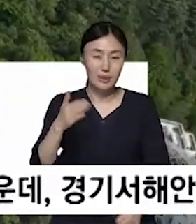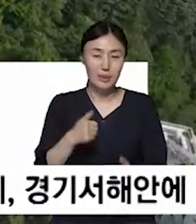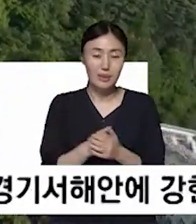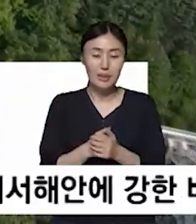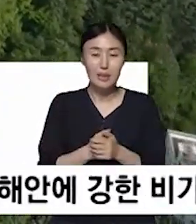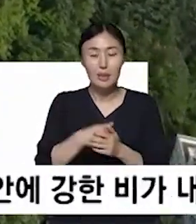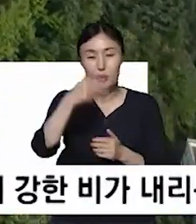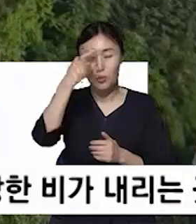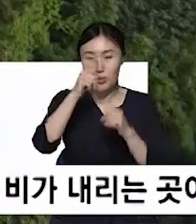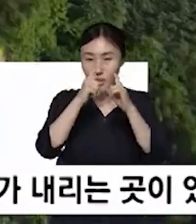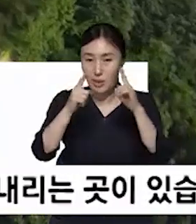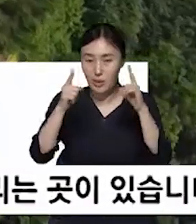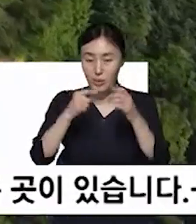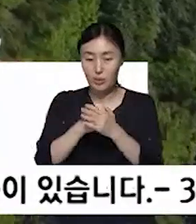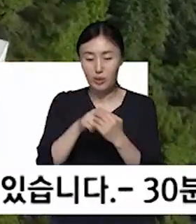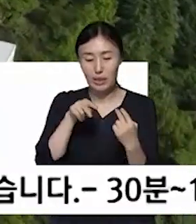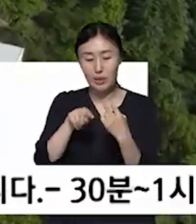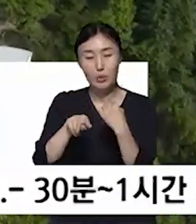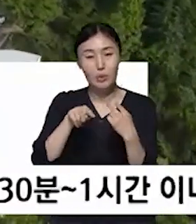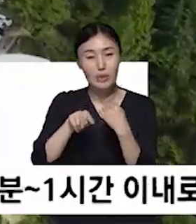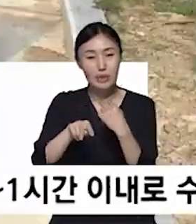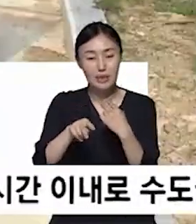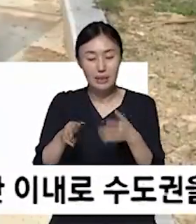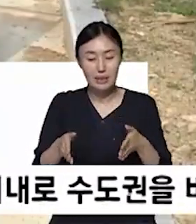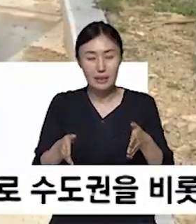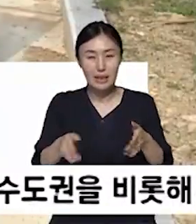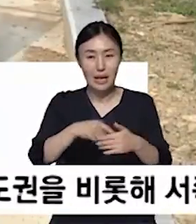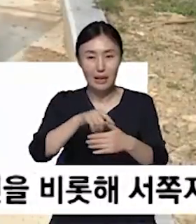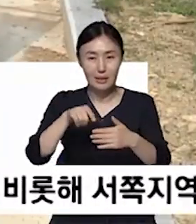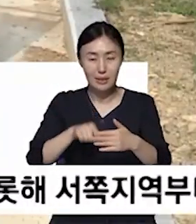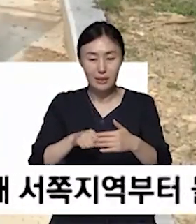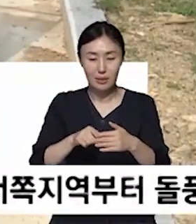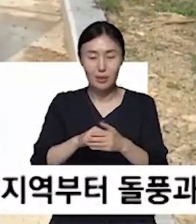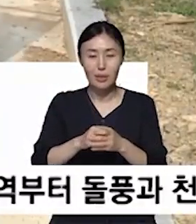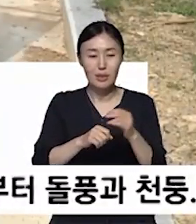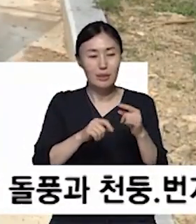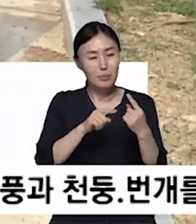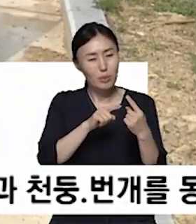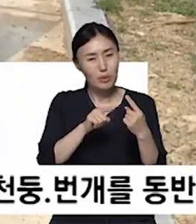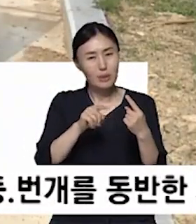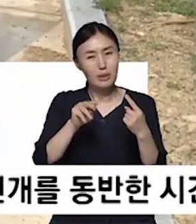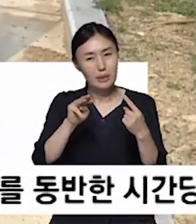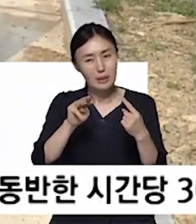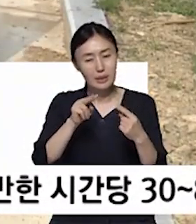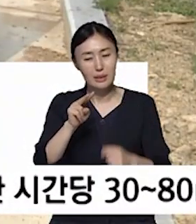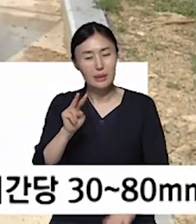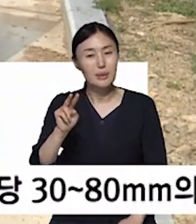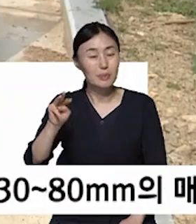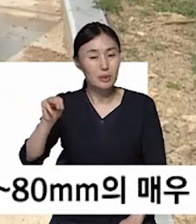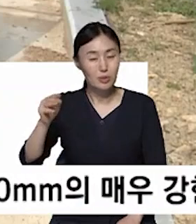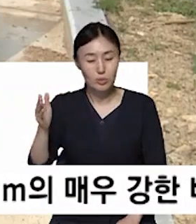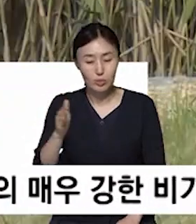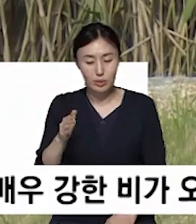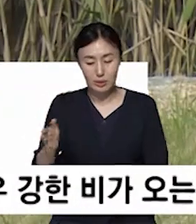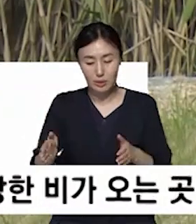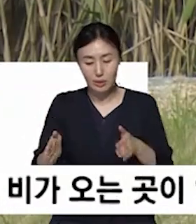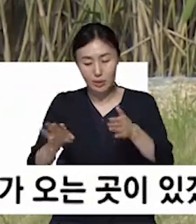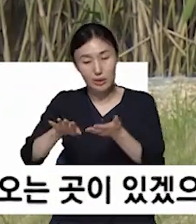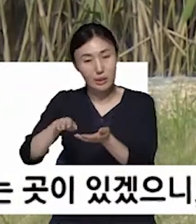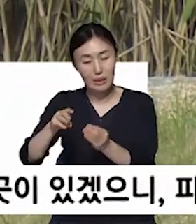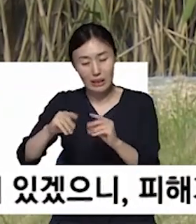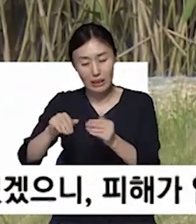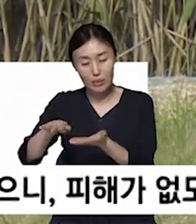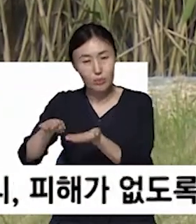조선대학교를 연결하는 왕복 2차선 우회도로에서 가로 세로 2m 규모의 집안 침하를 확인했다며 안전조치 이후 오는